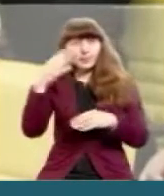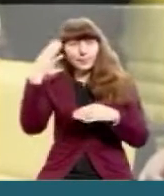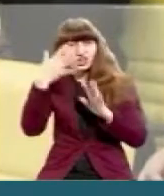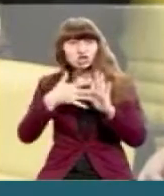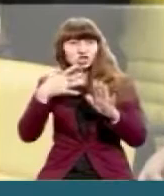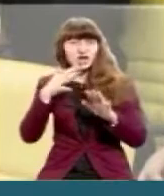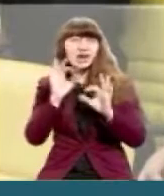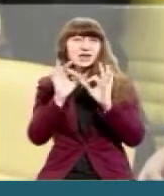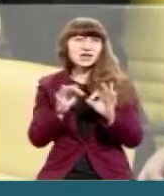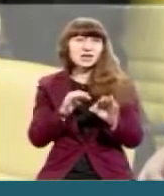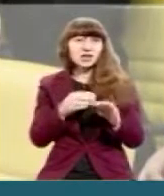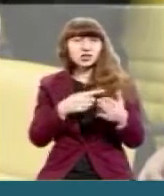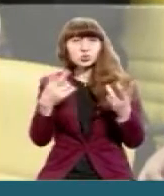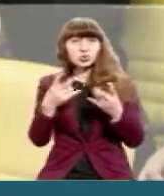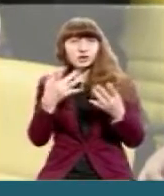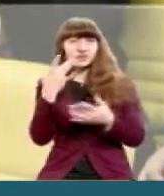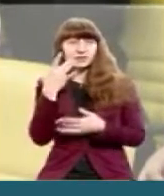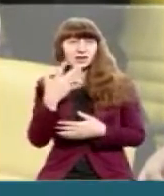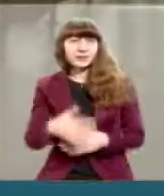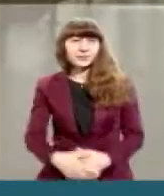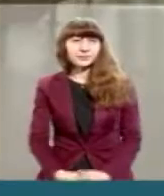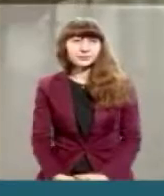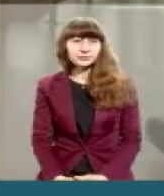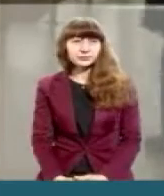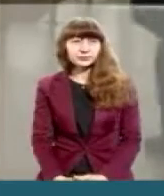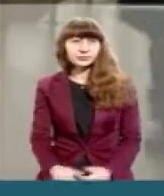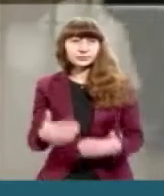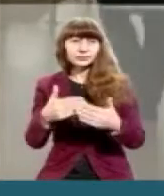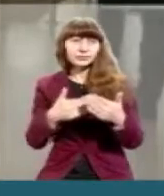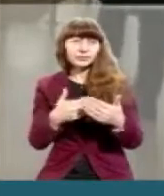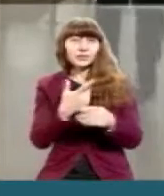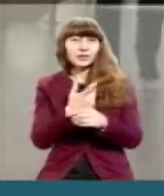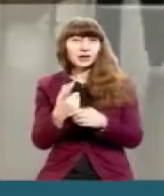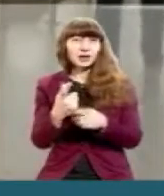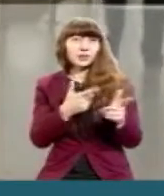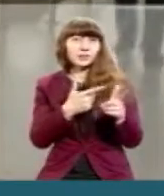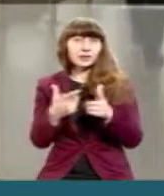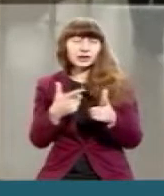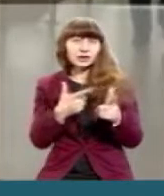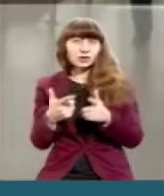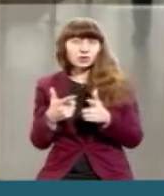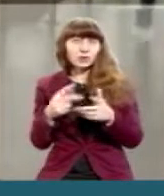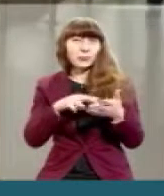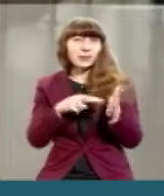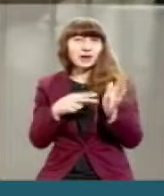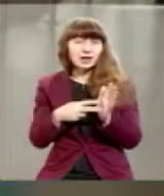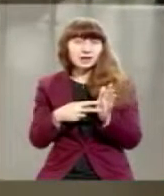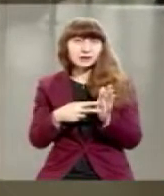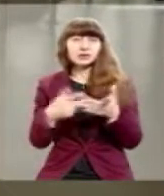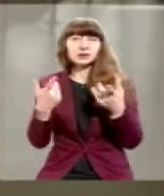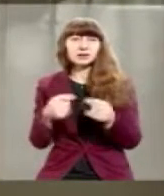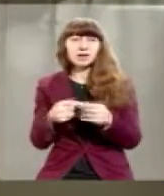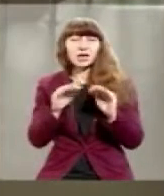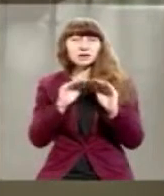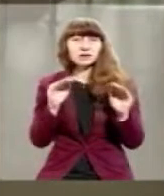всегда, отметили организаторы мероприятия. До этого мы организовывали также проект, в котором ребята